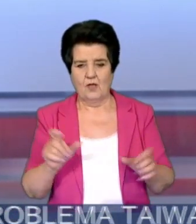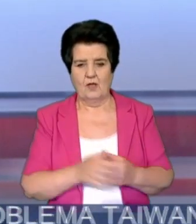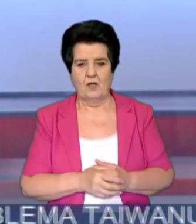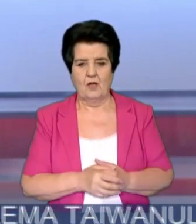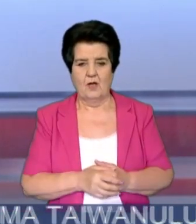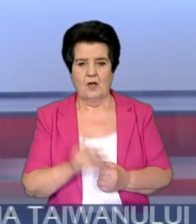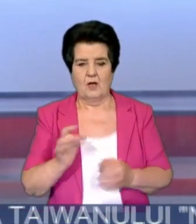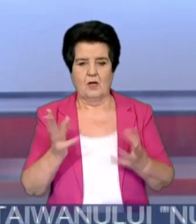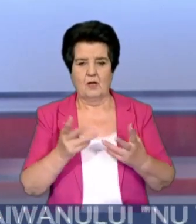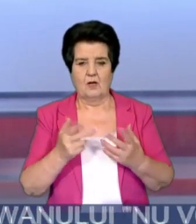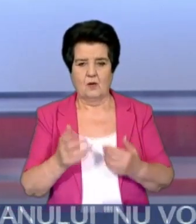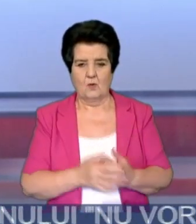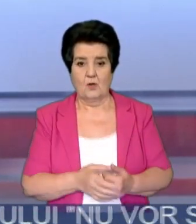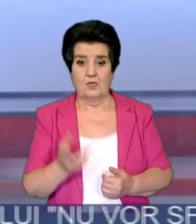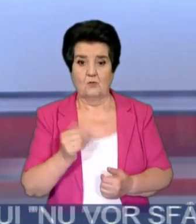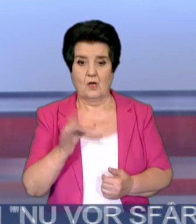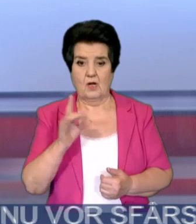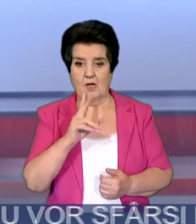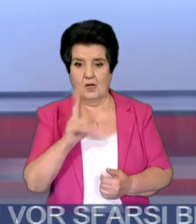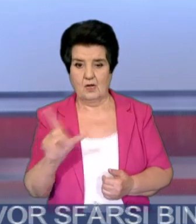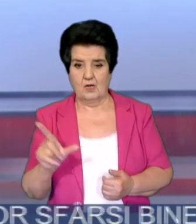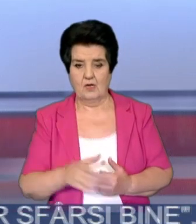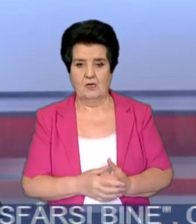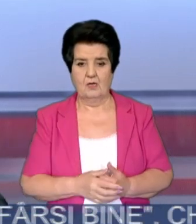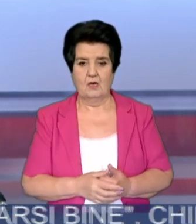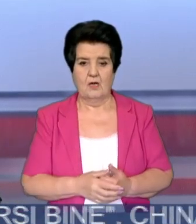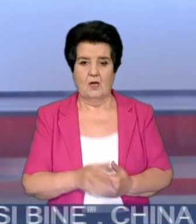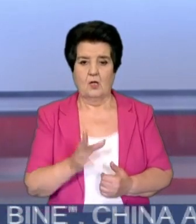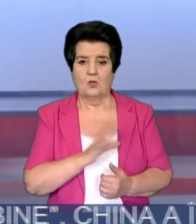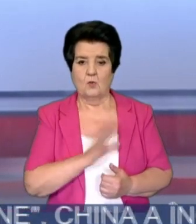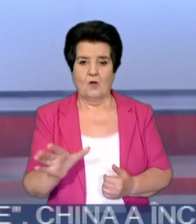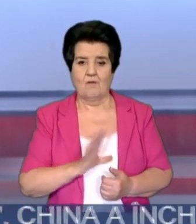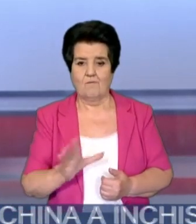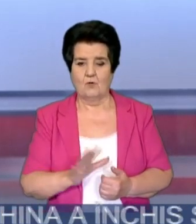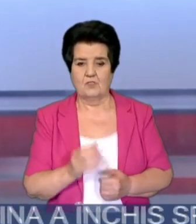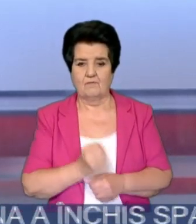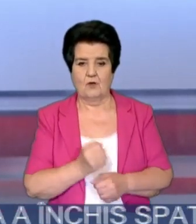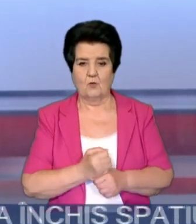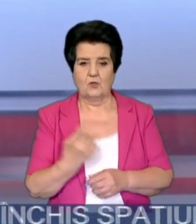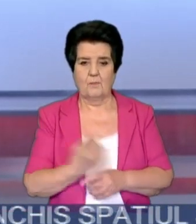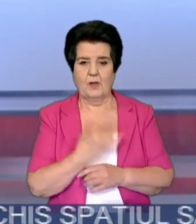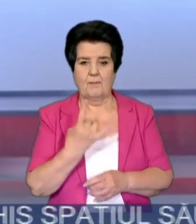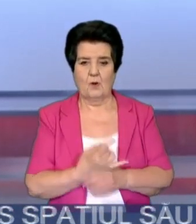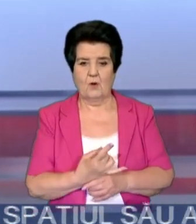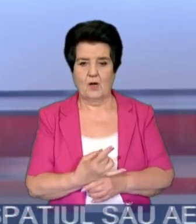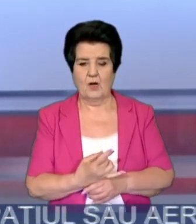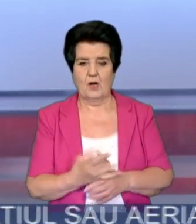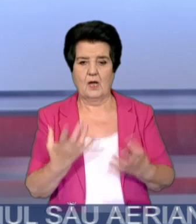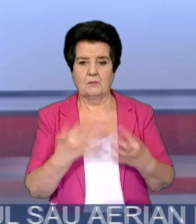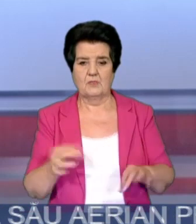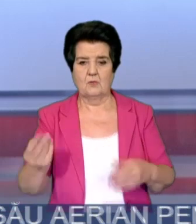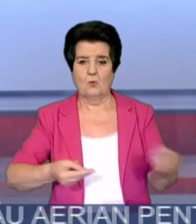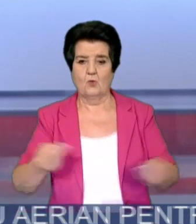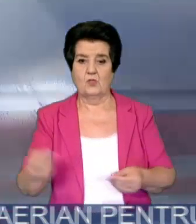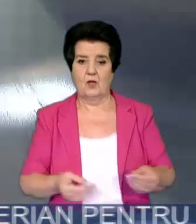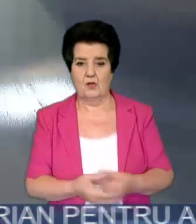care este. Se face calculul. Doar că, și asta trebuie să înțelegem, și asta nu a fost făcut pentru prima oară admis în contractul ăsta